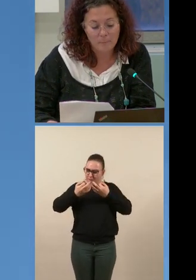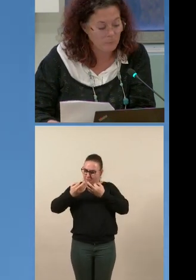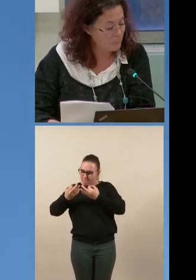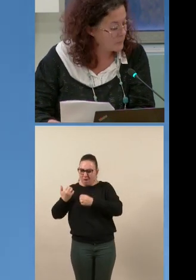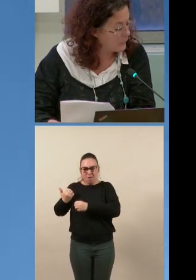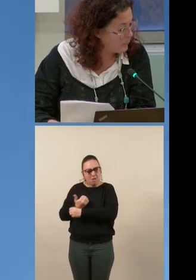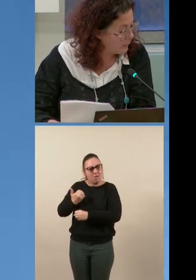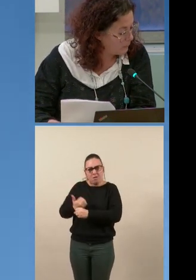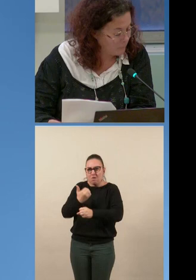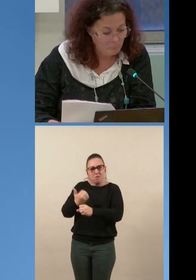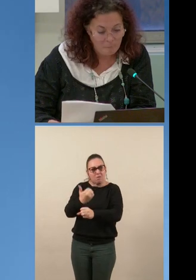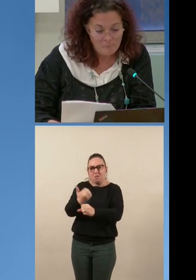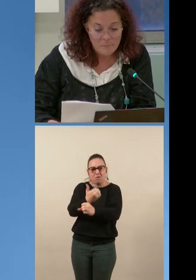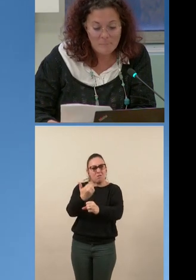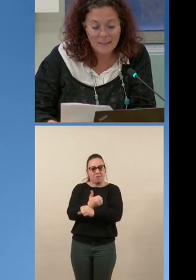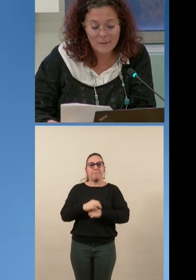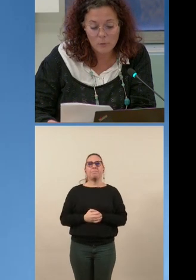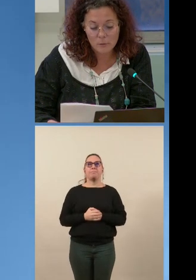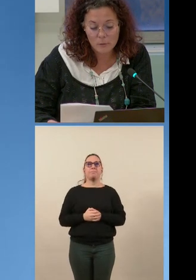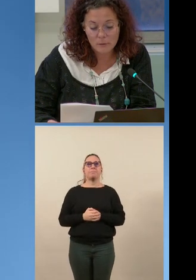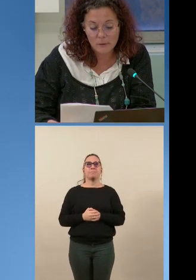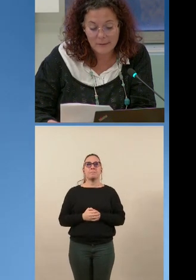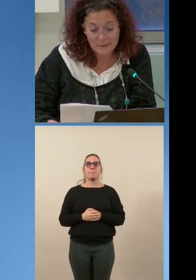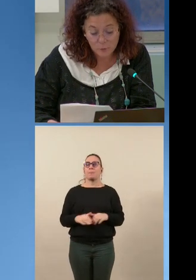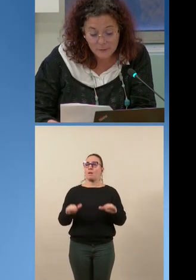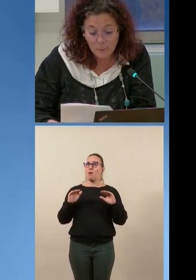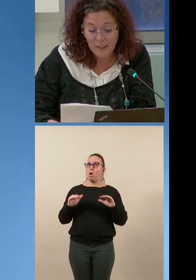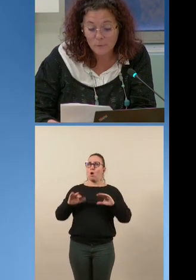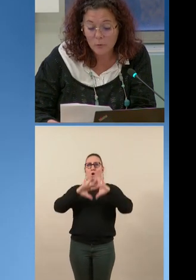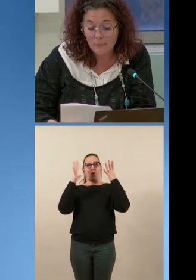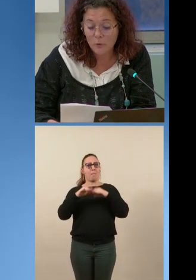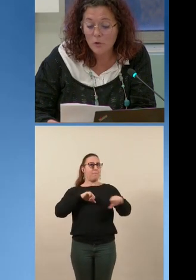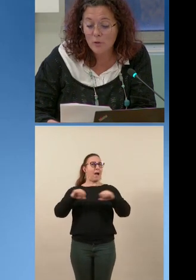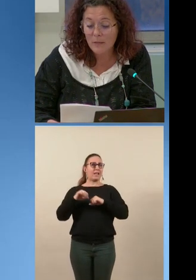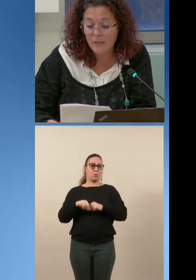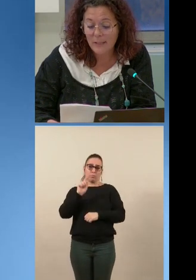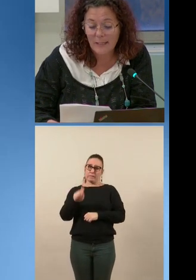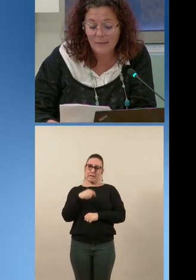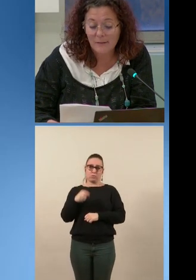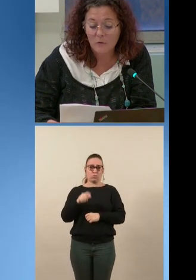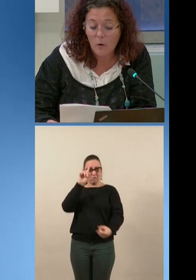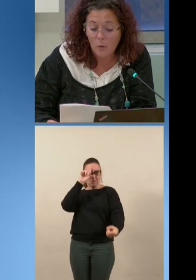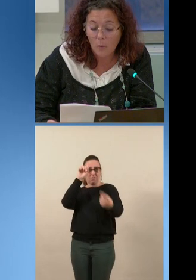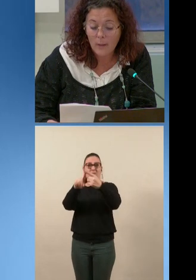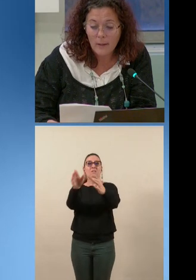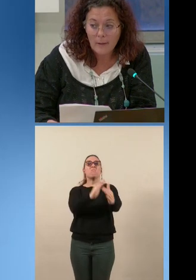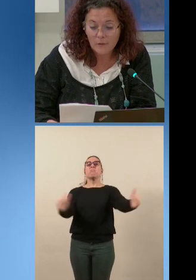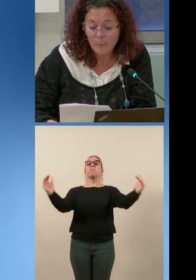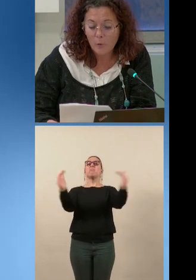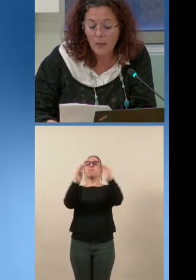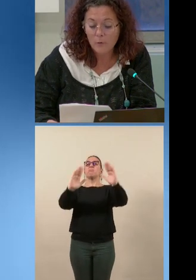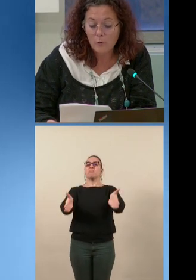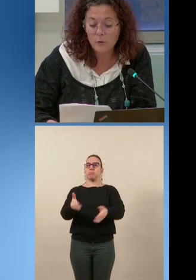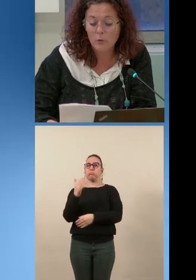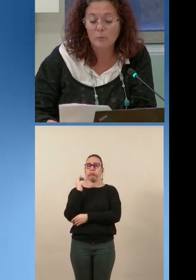année celle d'après malgré toutes les actions mises en place nous savons que le chemin vers l'égalité est encore long c'est